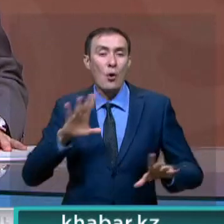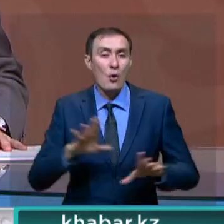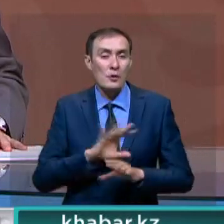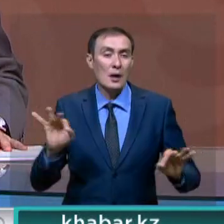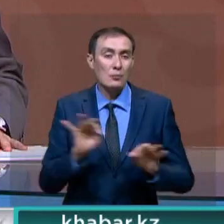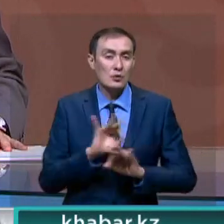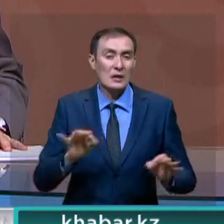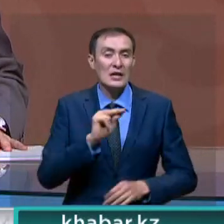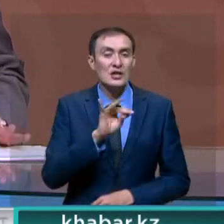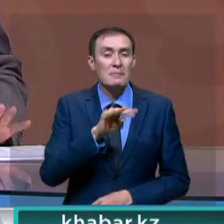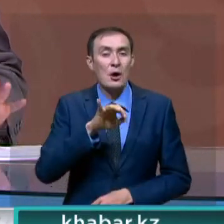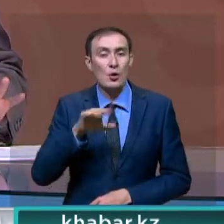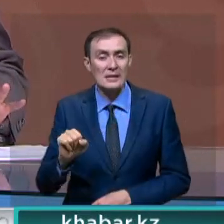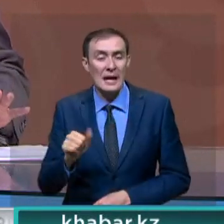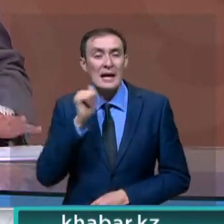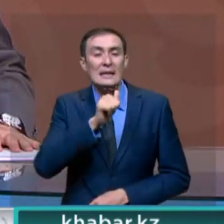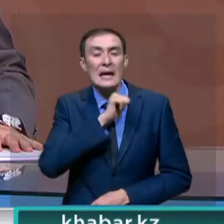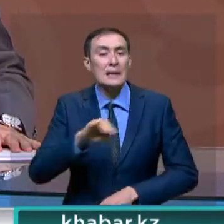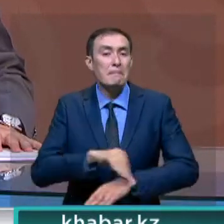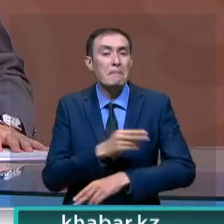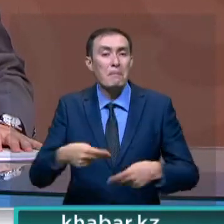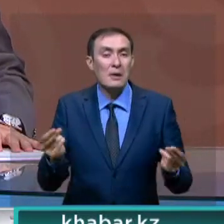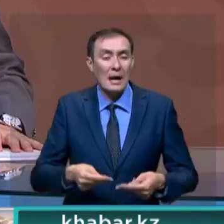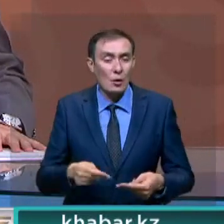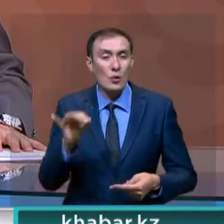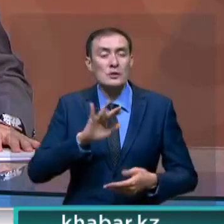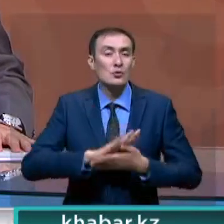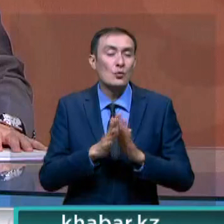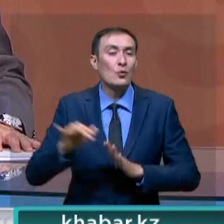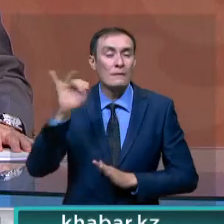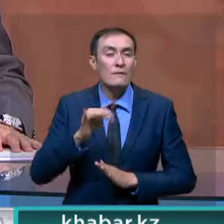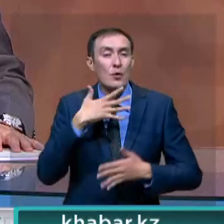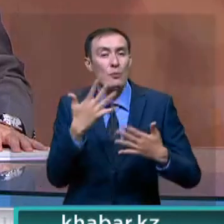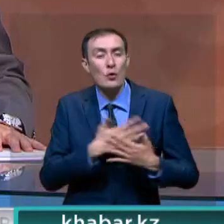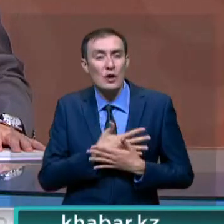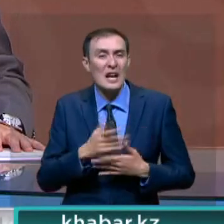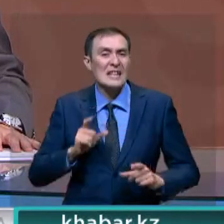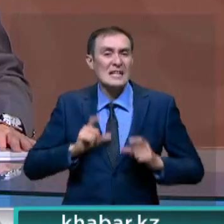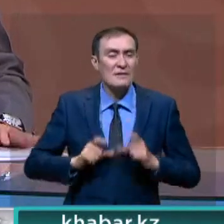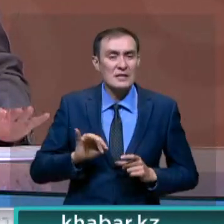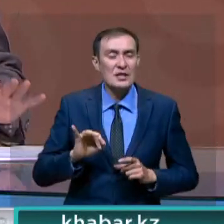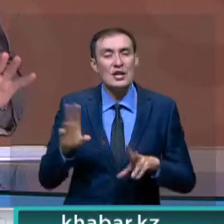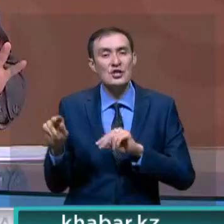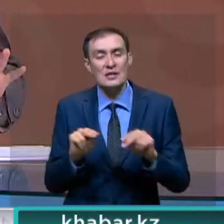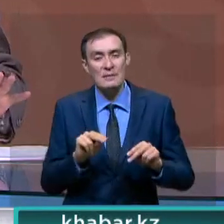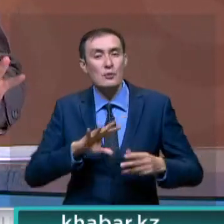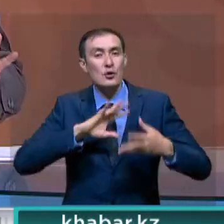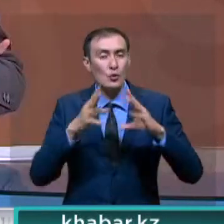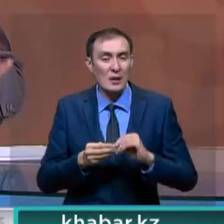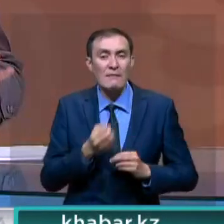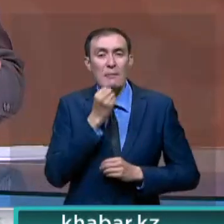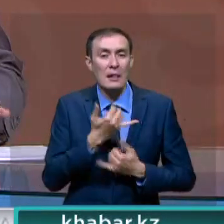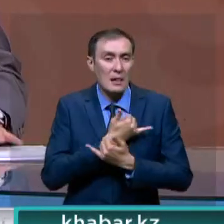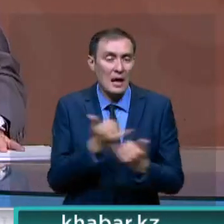музыку Доминика Чиморозы. «Тайный брак». Постановка о перипетиях в жизни влюбленных, о жгучей ревности и о счастливом конце во